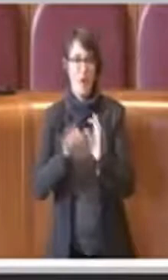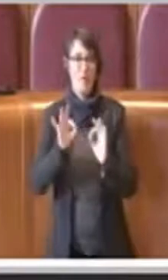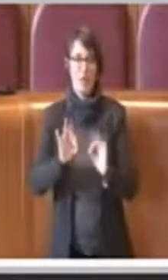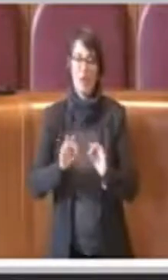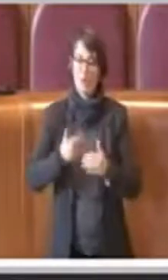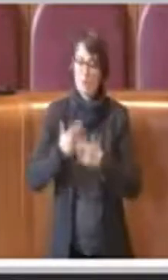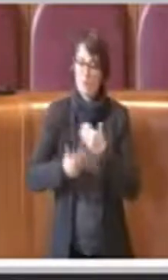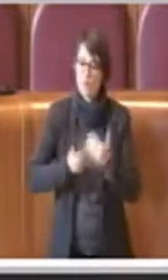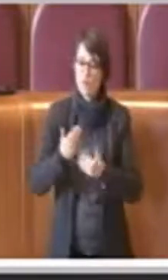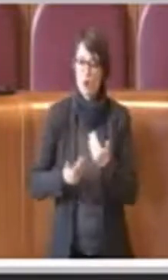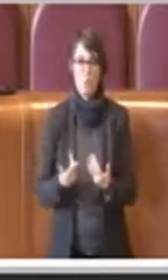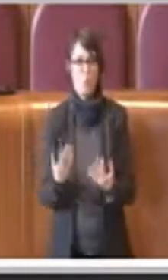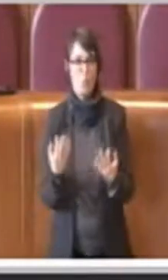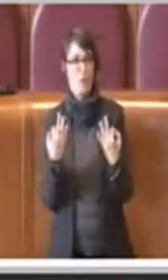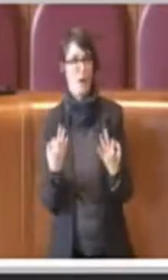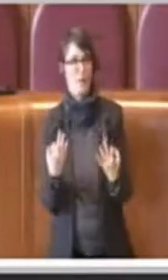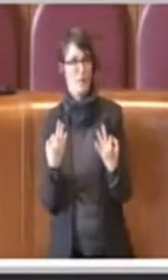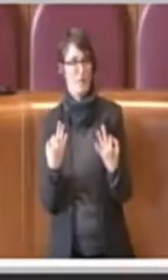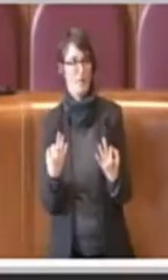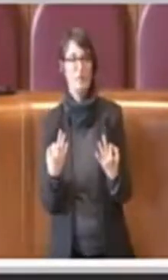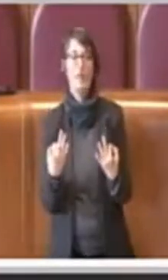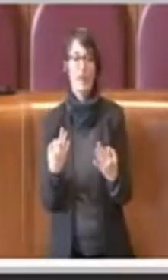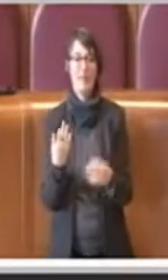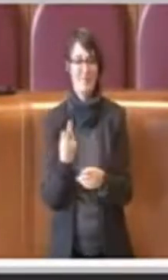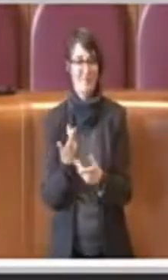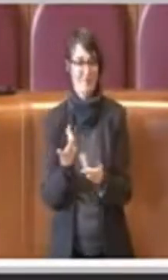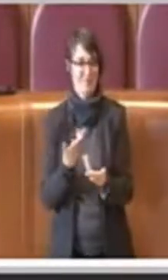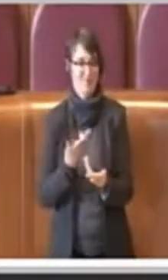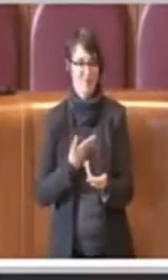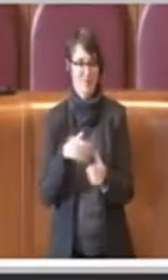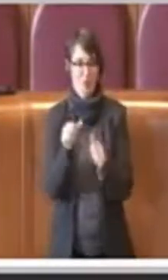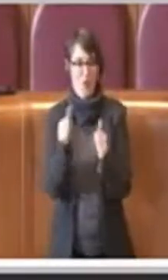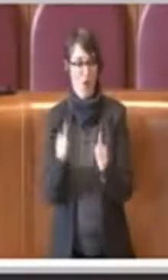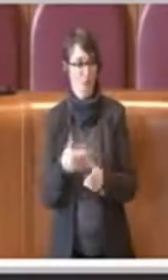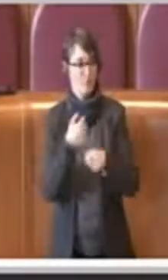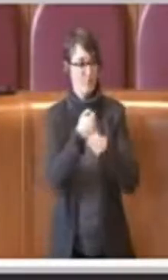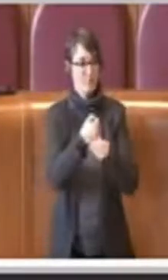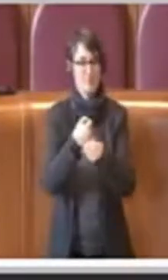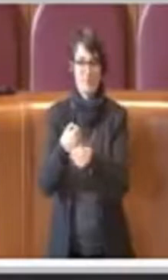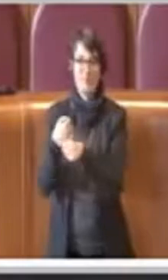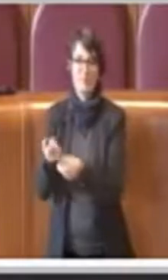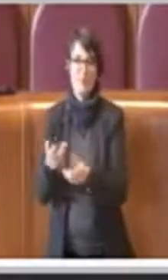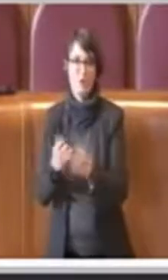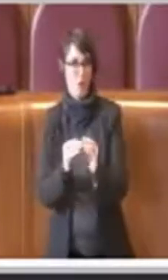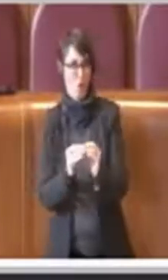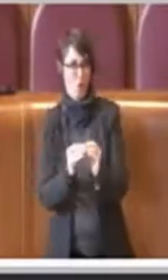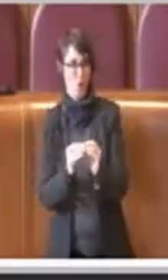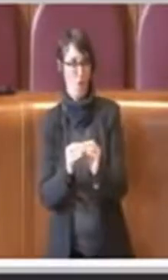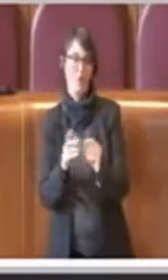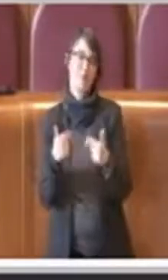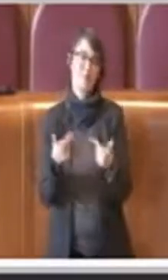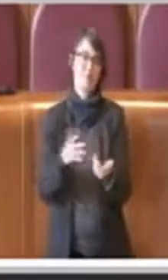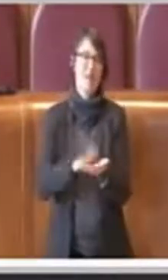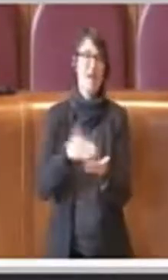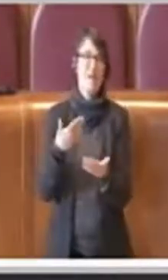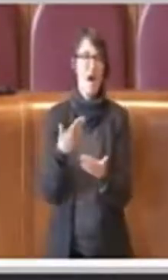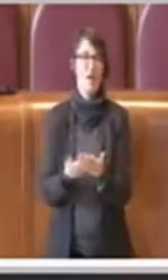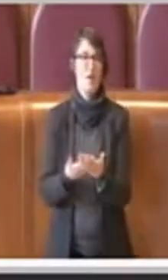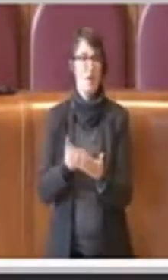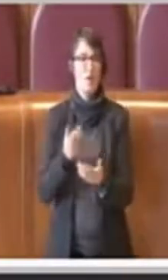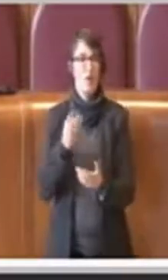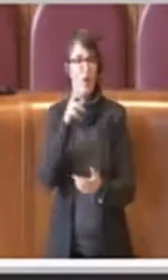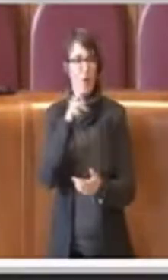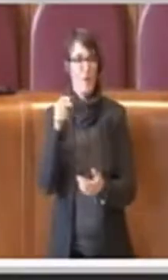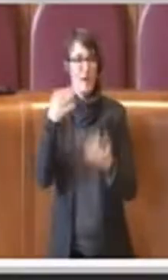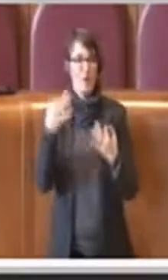rigorose conferisca la dovuta rilevanza e dignità a questi riconoscimenti. Con questo regolamento,